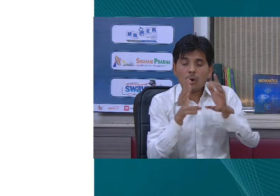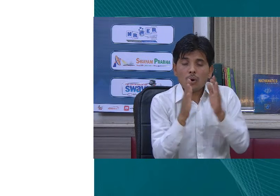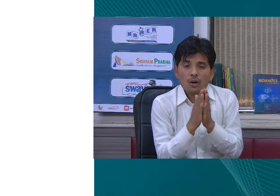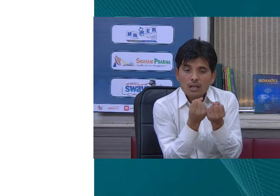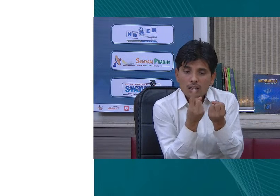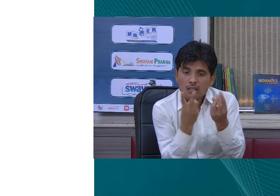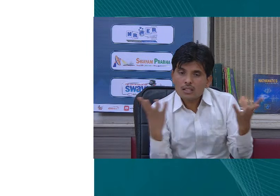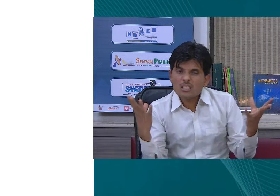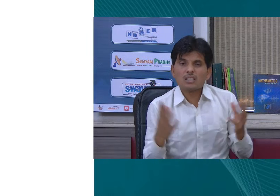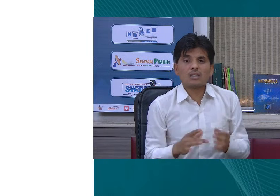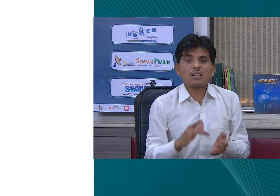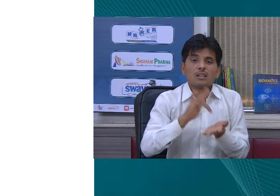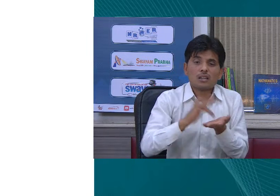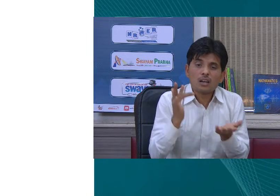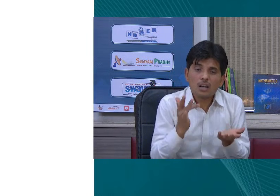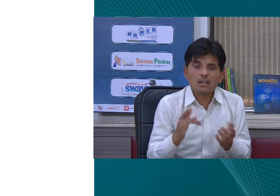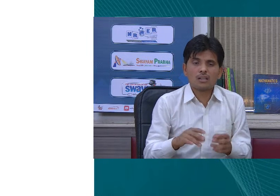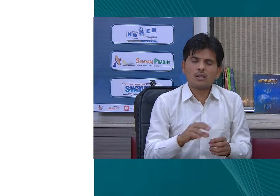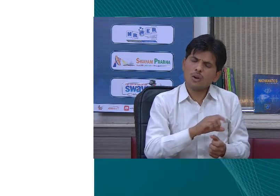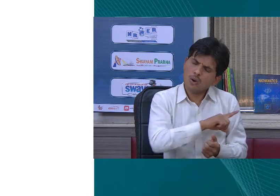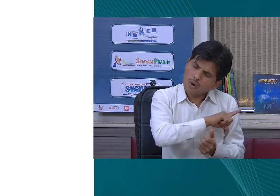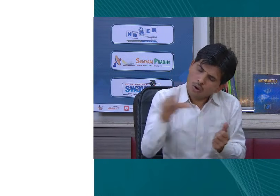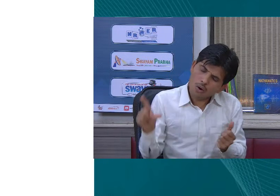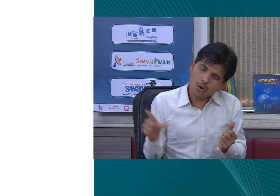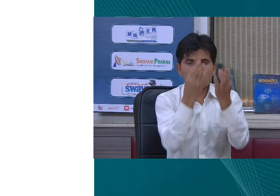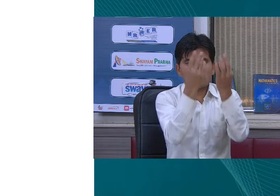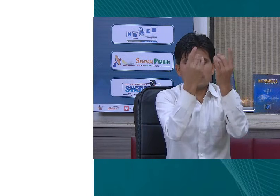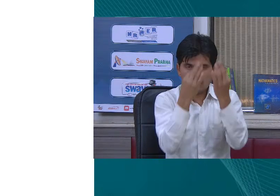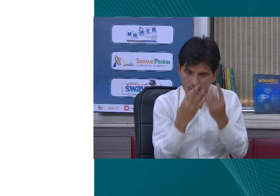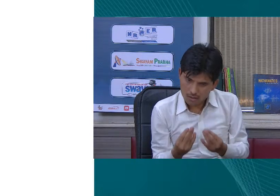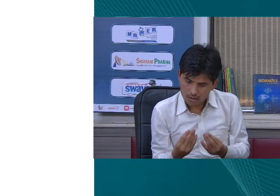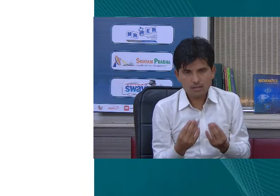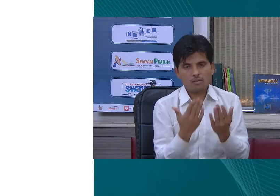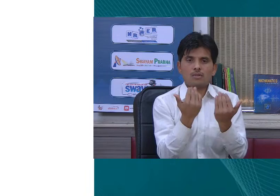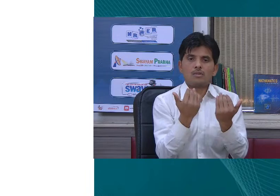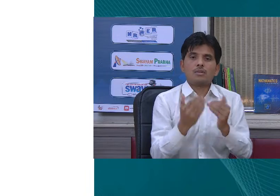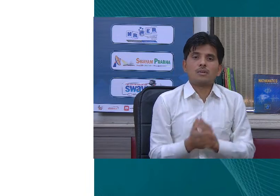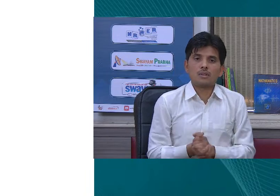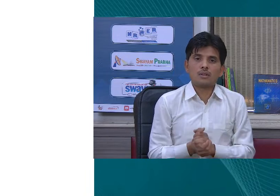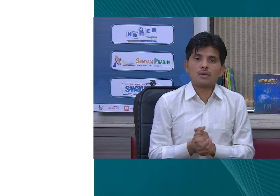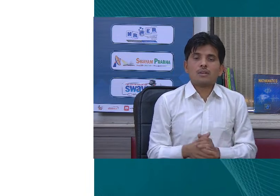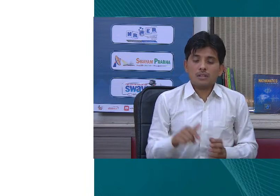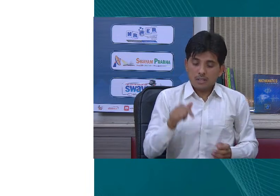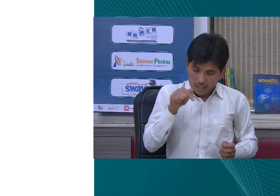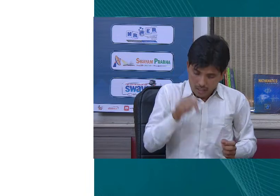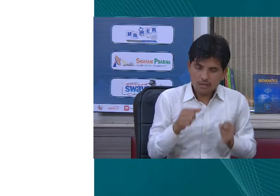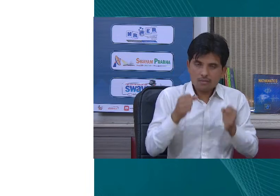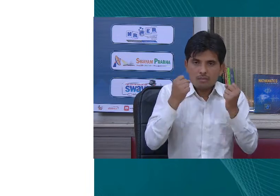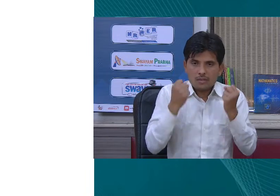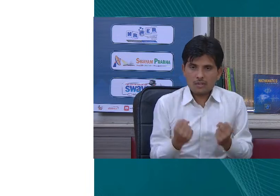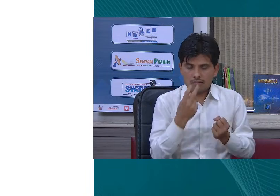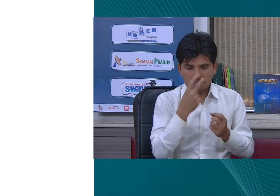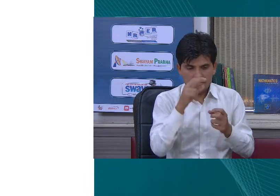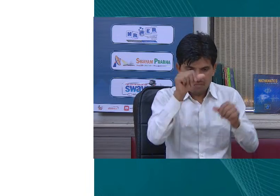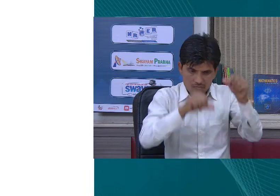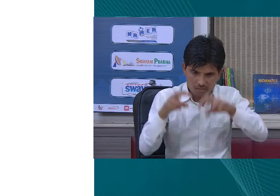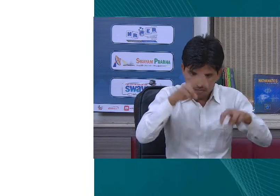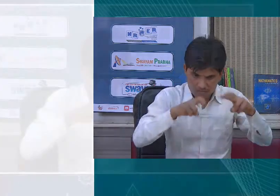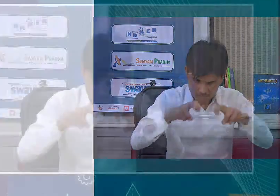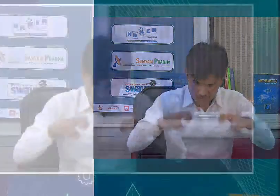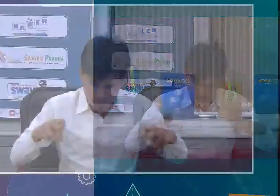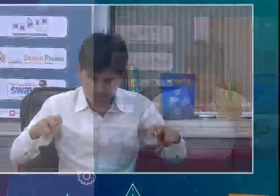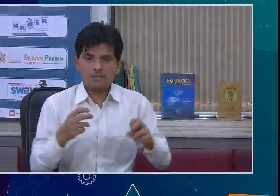थिंग्स दैट हाउ ह्यूमन बीइंग, हम अर्थ में रहते हुए जो एक छोटा सा ग्रह